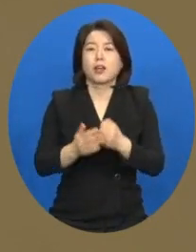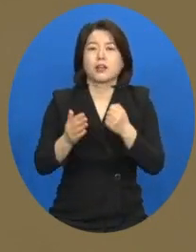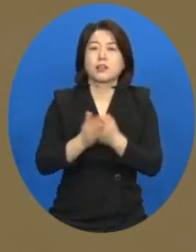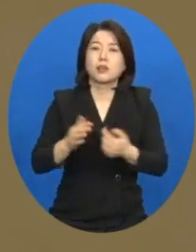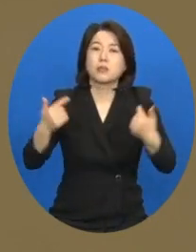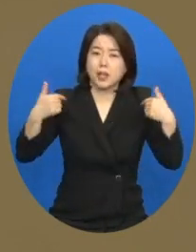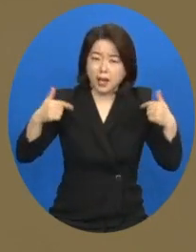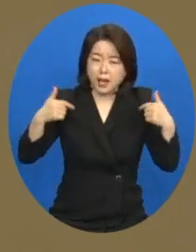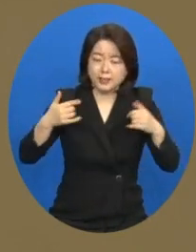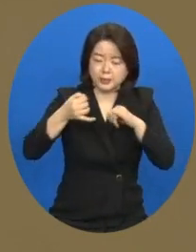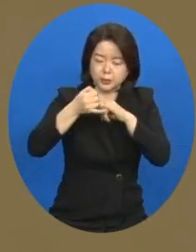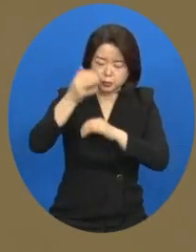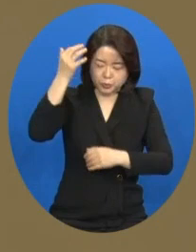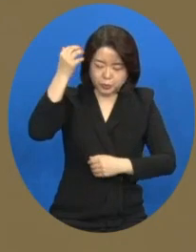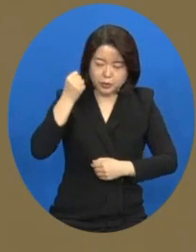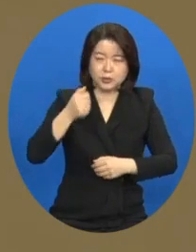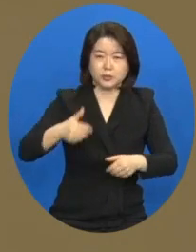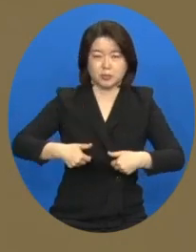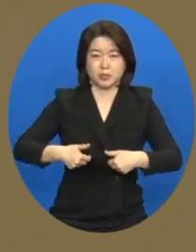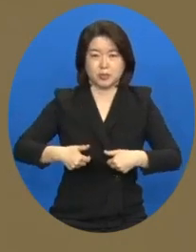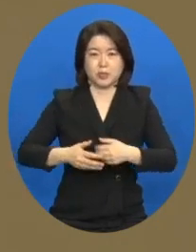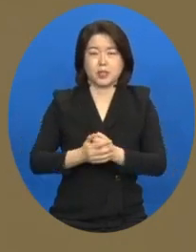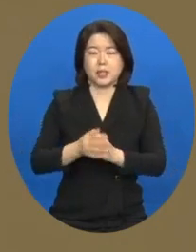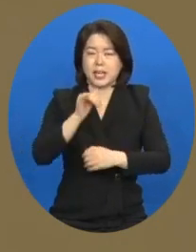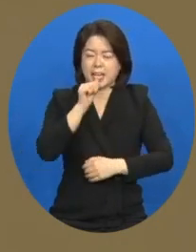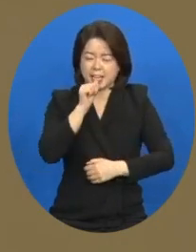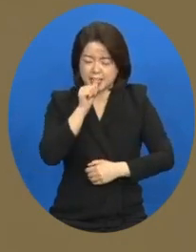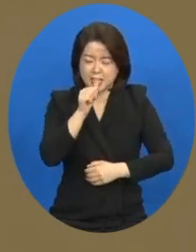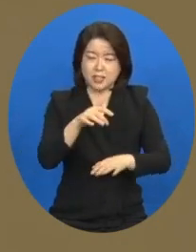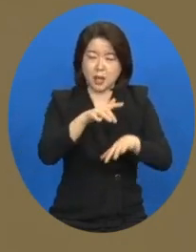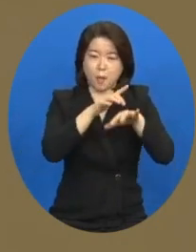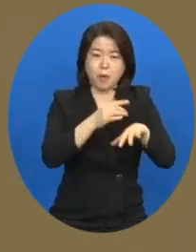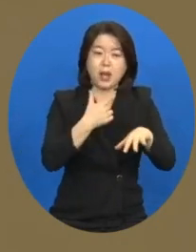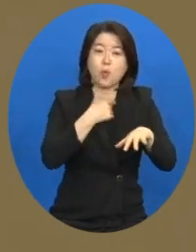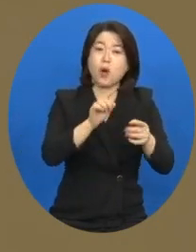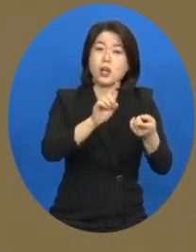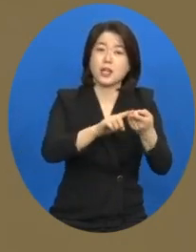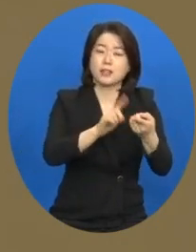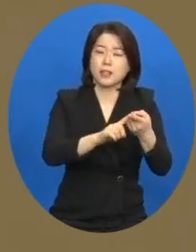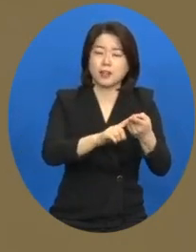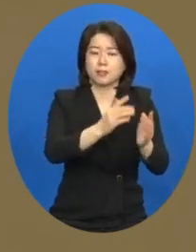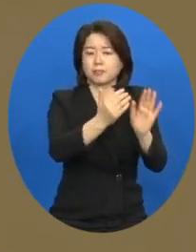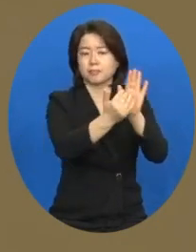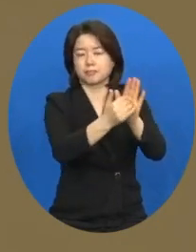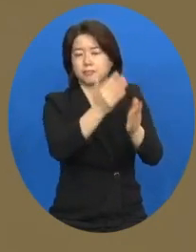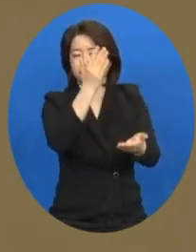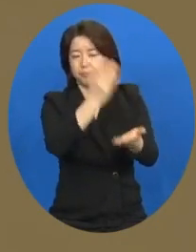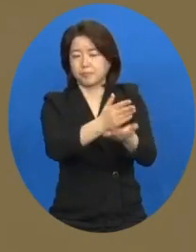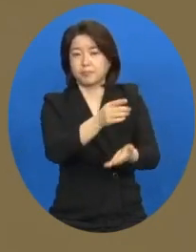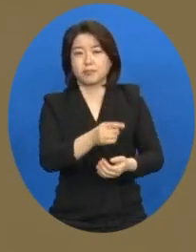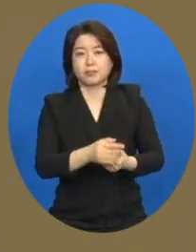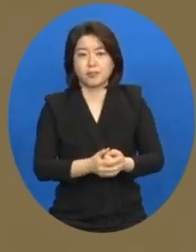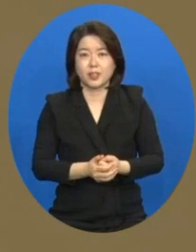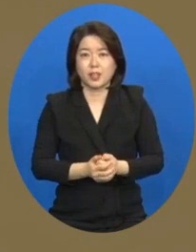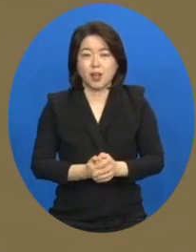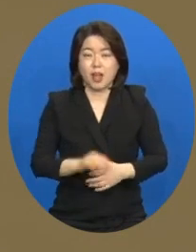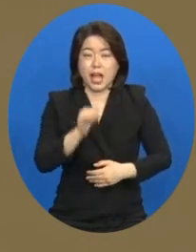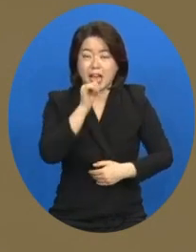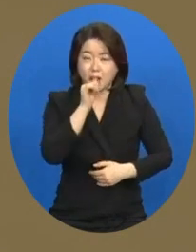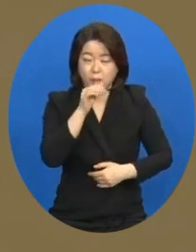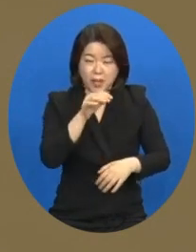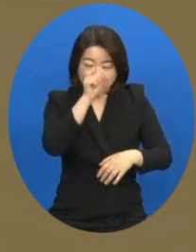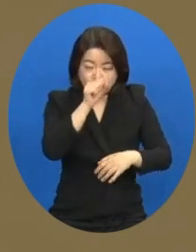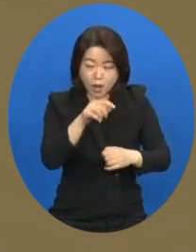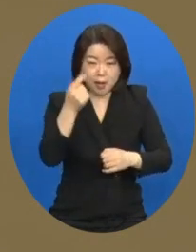항상 명심해야 돼요. 절대로 마귀가 원하는 대로는 안 한다. 마귀 좋아하는 거,